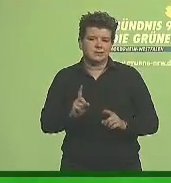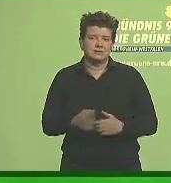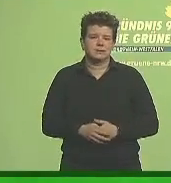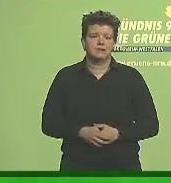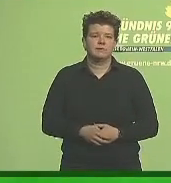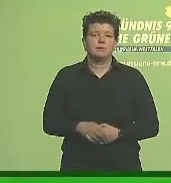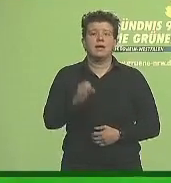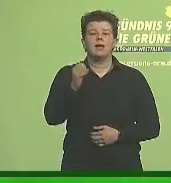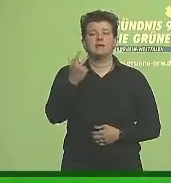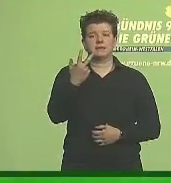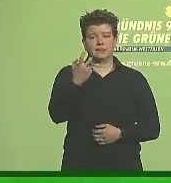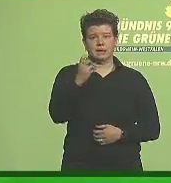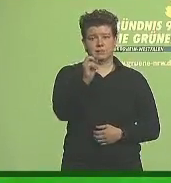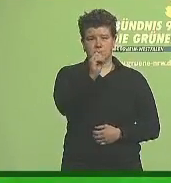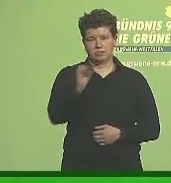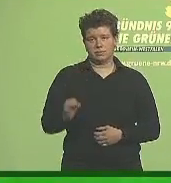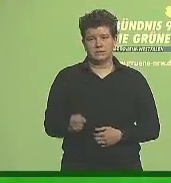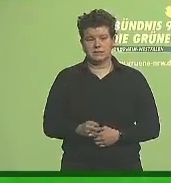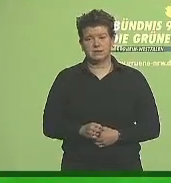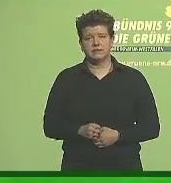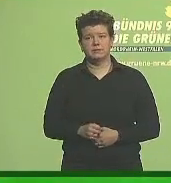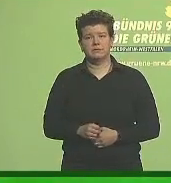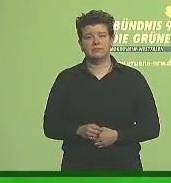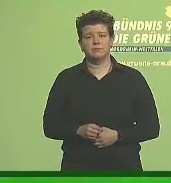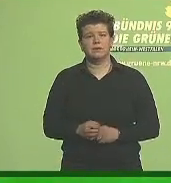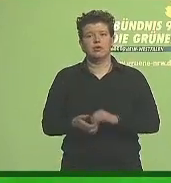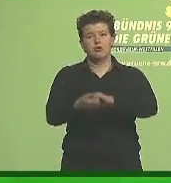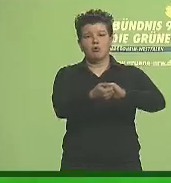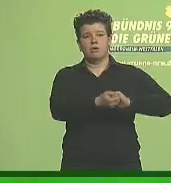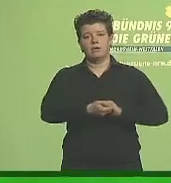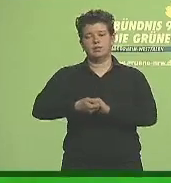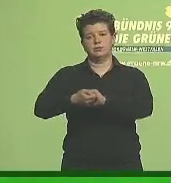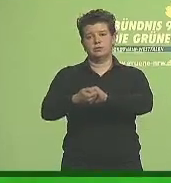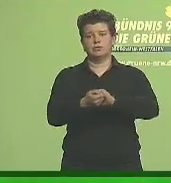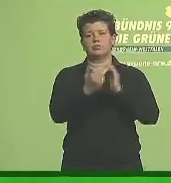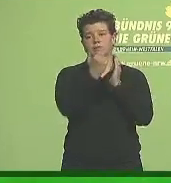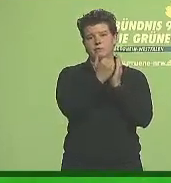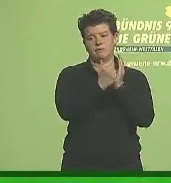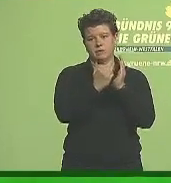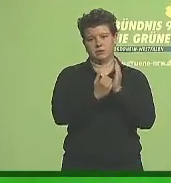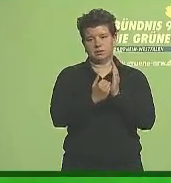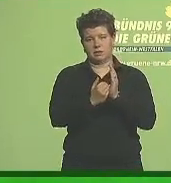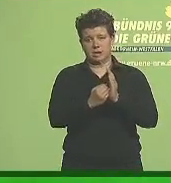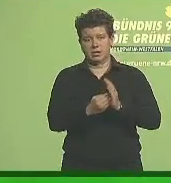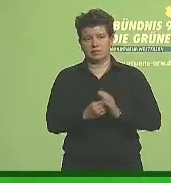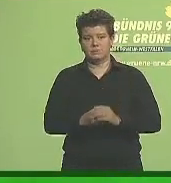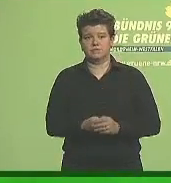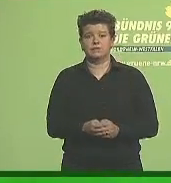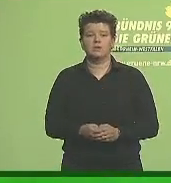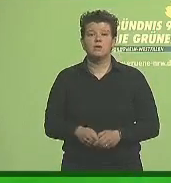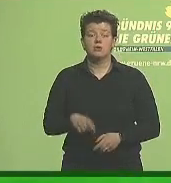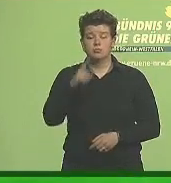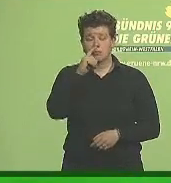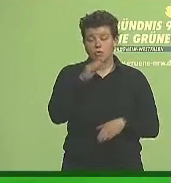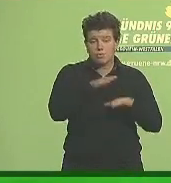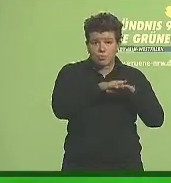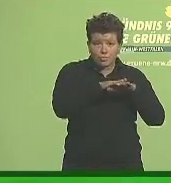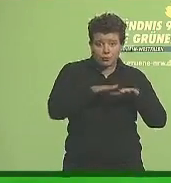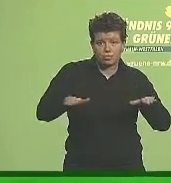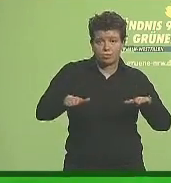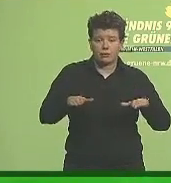30% 2025, die im Koalitionsvertrag stehen, sind urgrüne Beschlusslage. Urgrüne Beschlusslage.